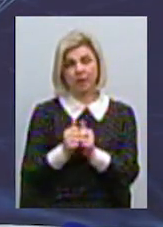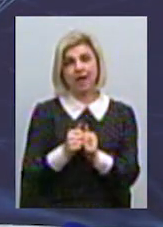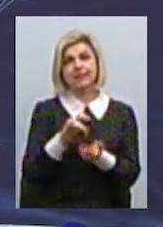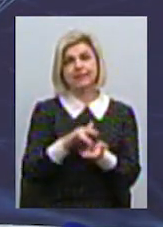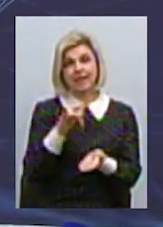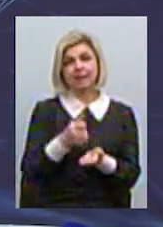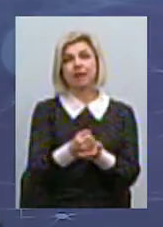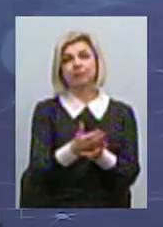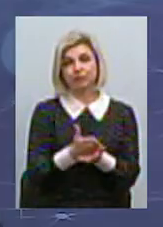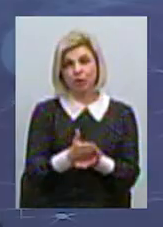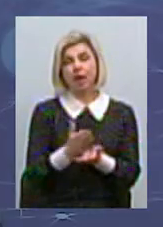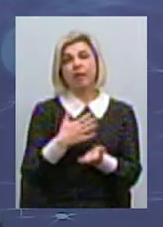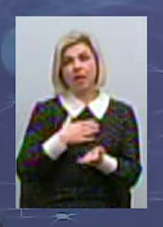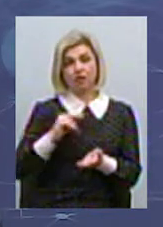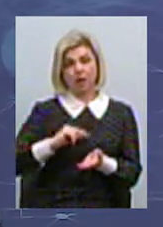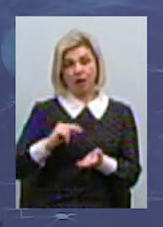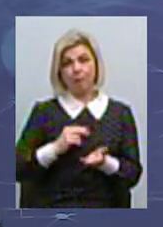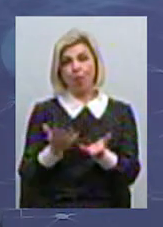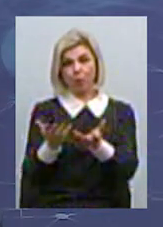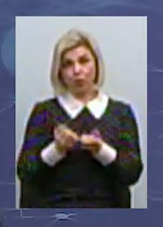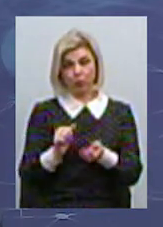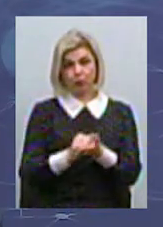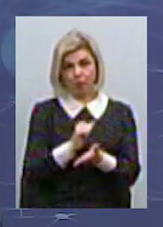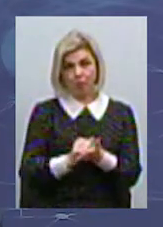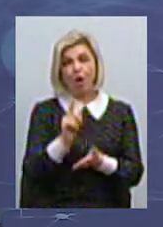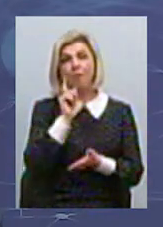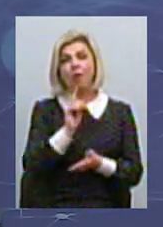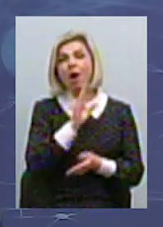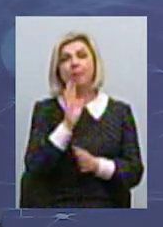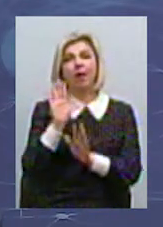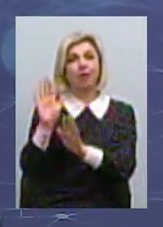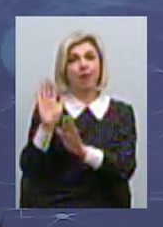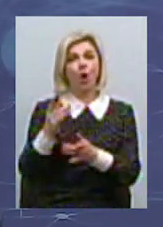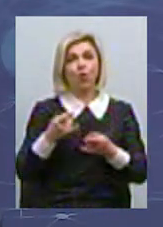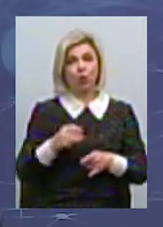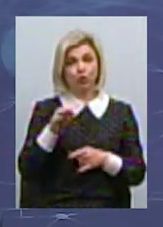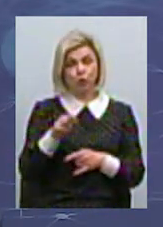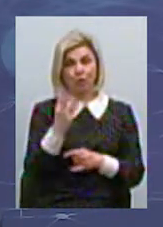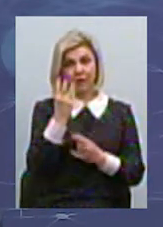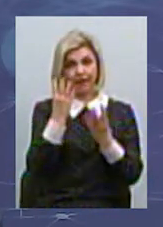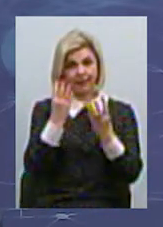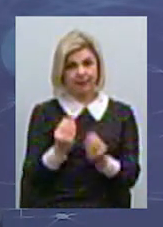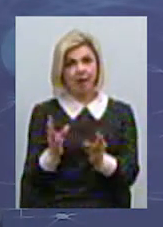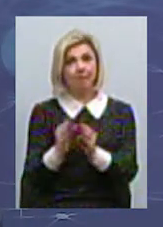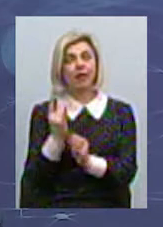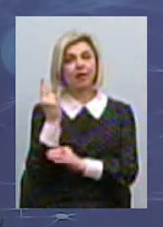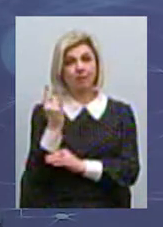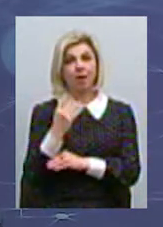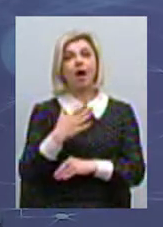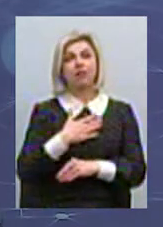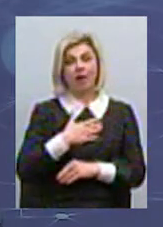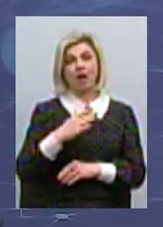наші працівниці беруть документи. Поки матуся 3 дні перебуває в пологовому будинку зі своєю молодшою, наші працівниці, і це